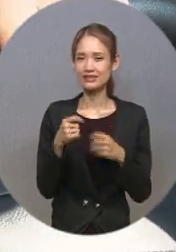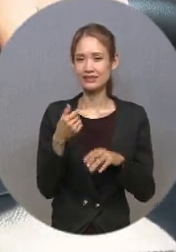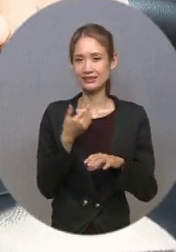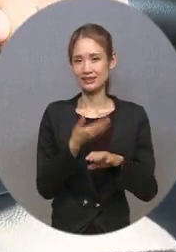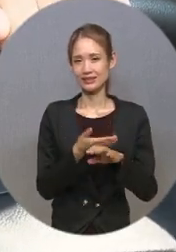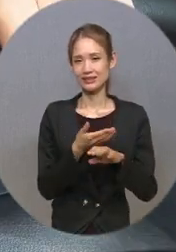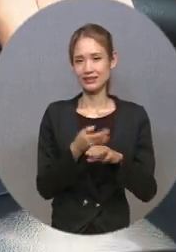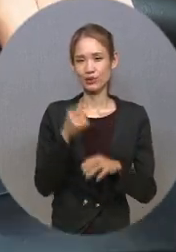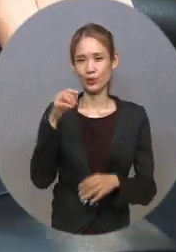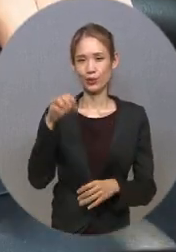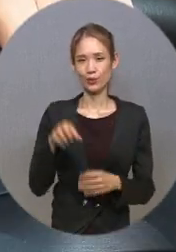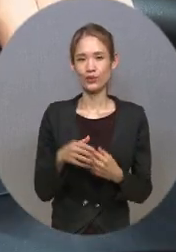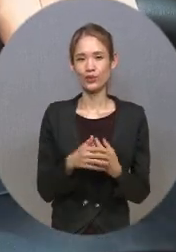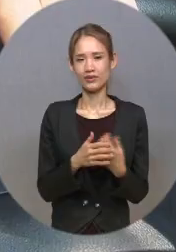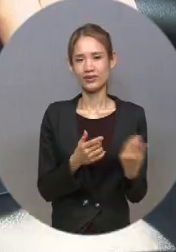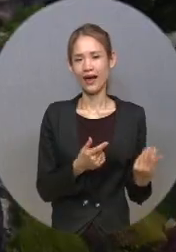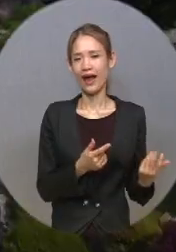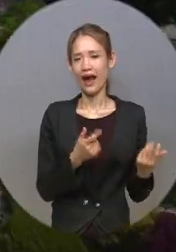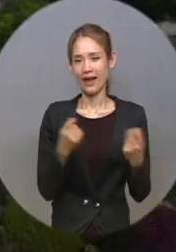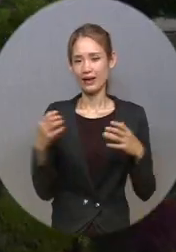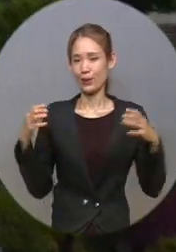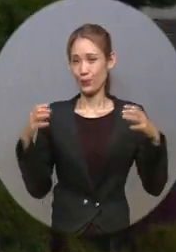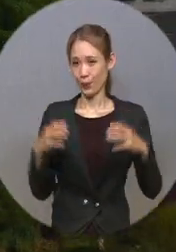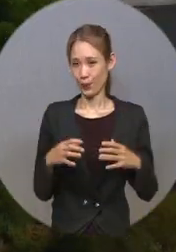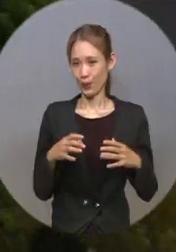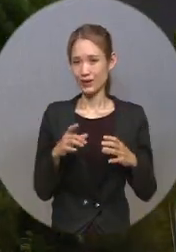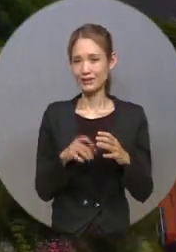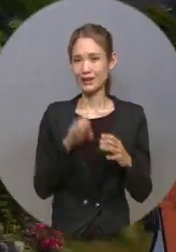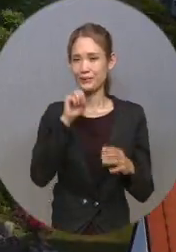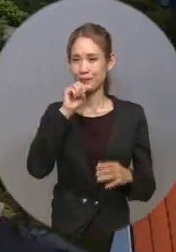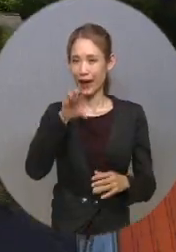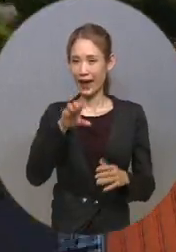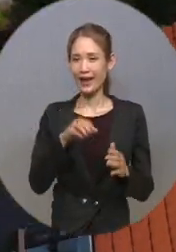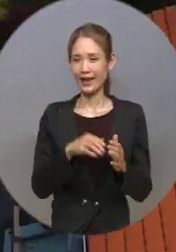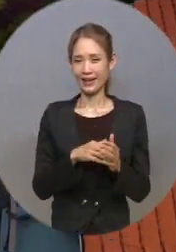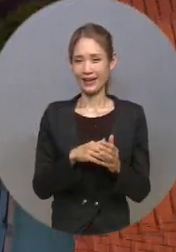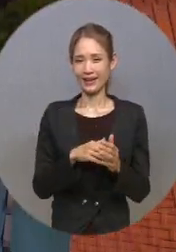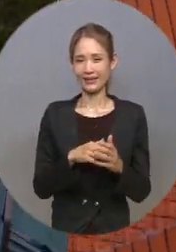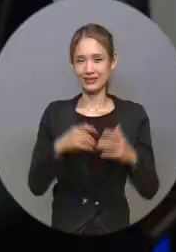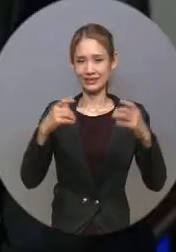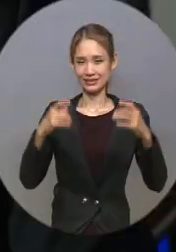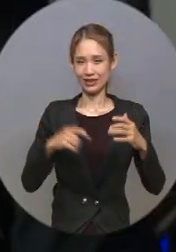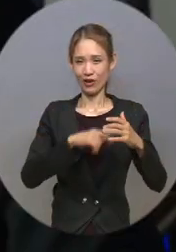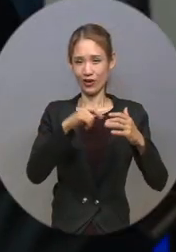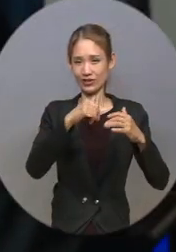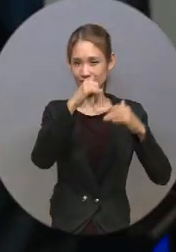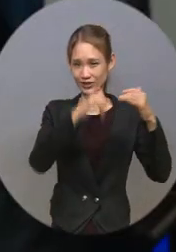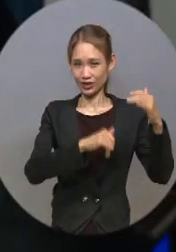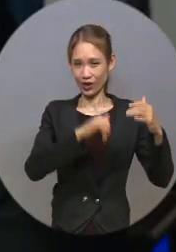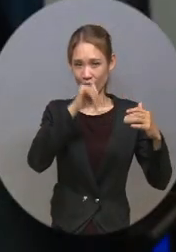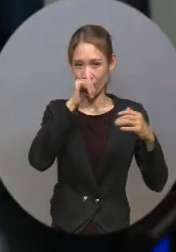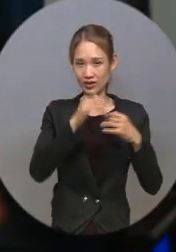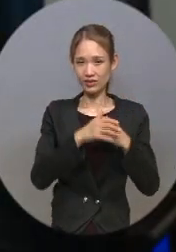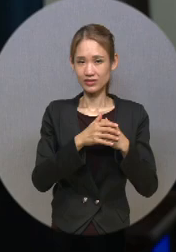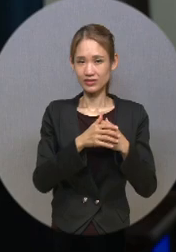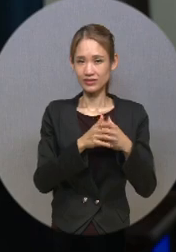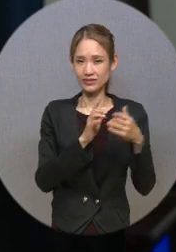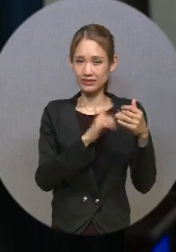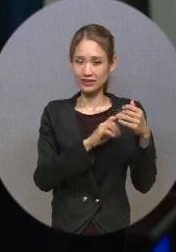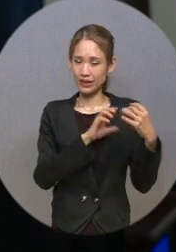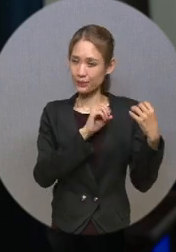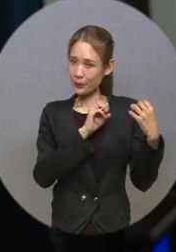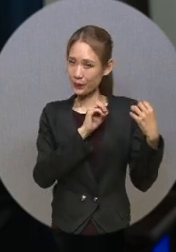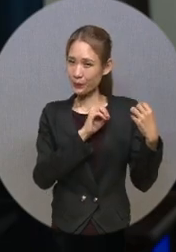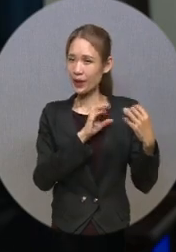달라. 여기는 우리 다 같이 모였을 때 커피 한잔 하면서 나 얘기를 해줄게. 어느 지역이든 역사가 있거든. 그 나상도님의 설명을 정확히 듣고